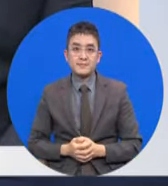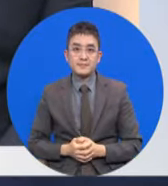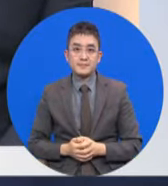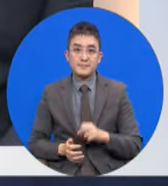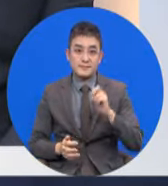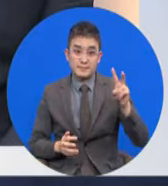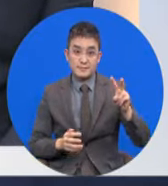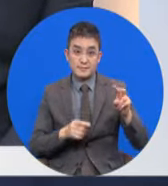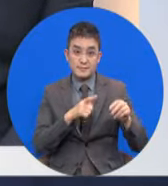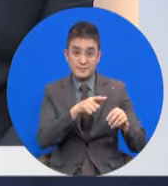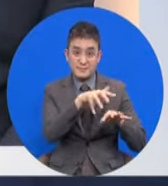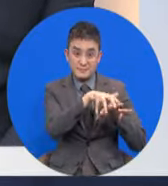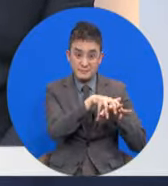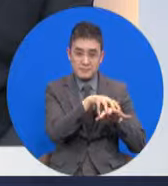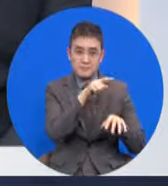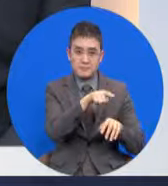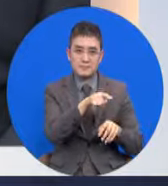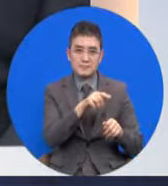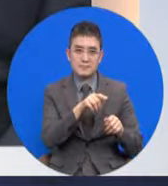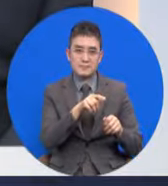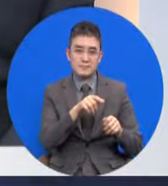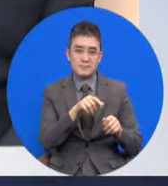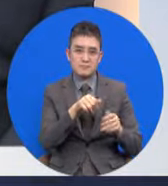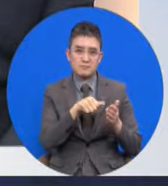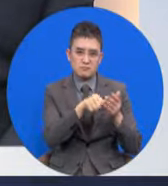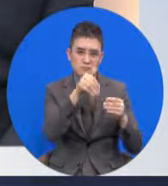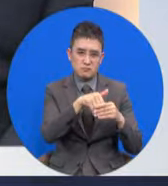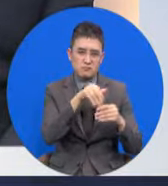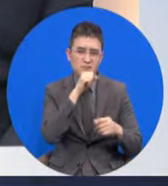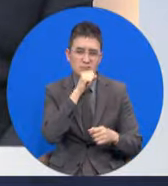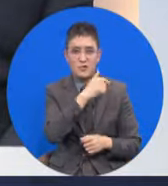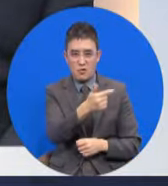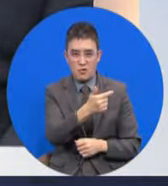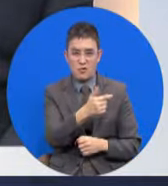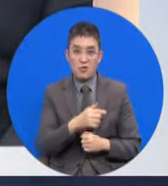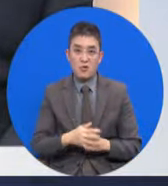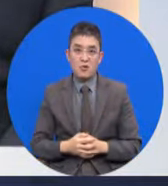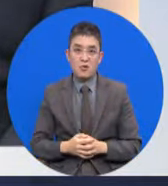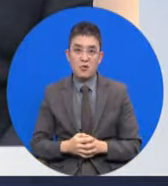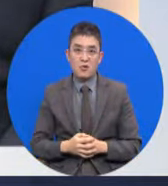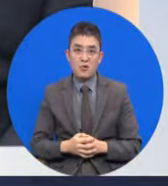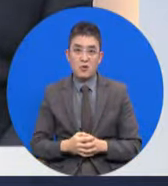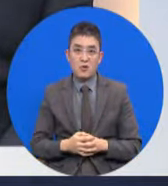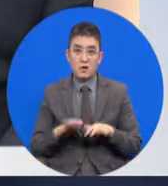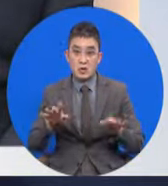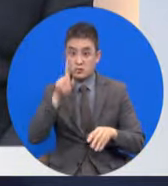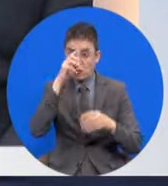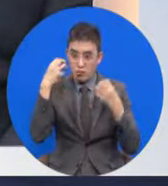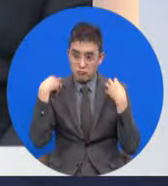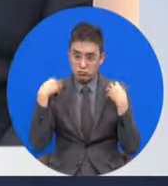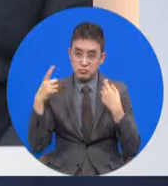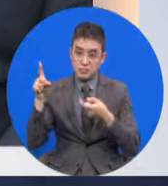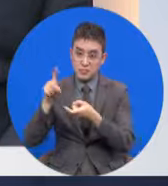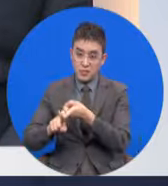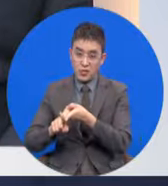야권 지지층이 투표할 가능성이 훨씬 높고 상대적으로 현 정부